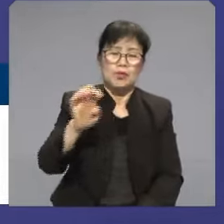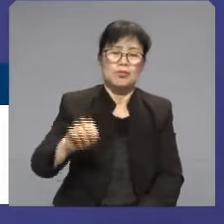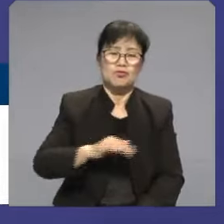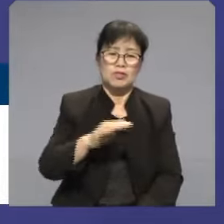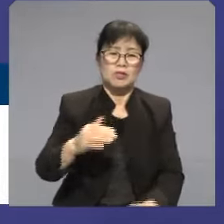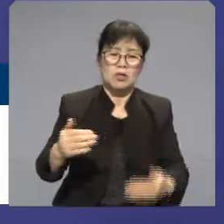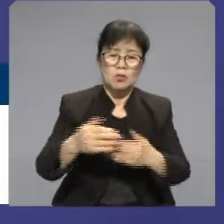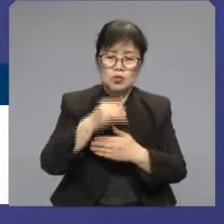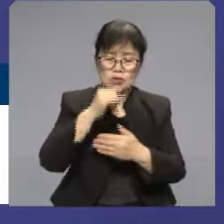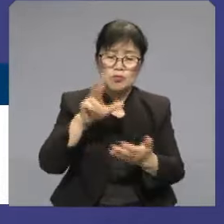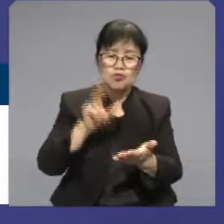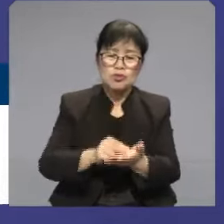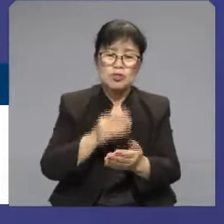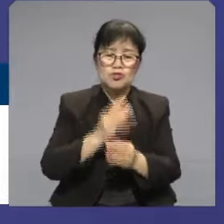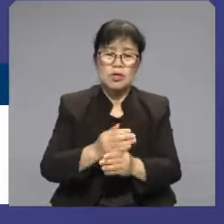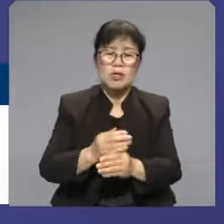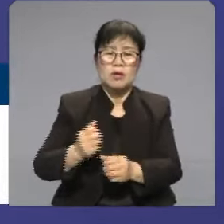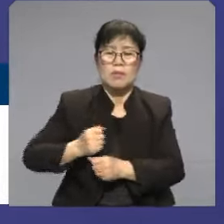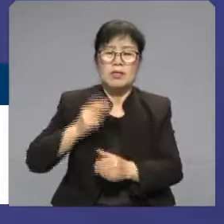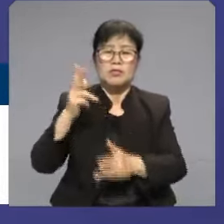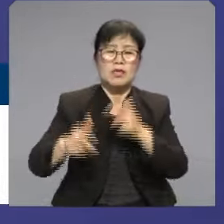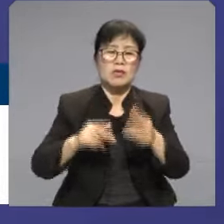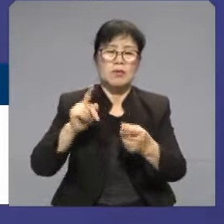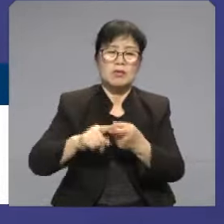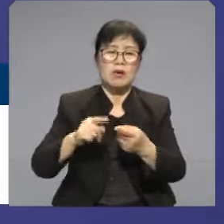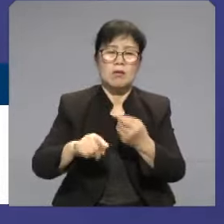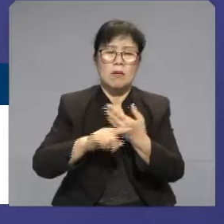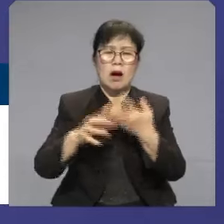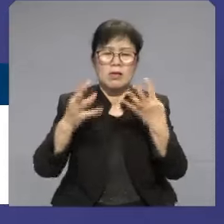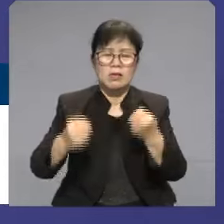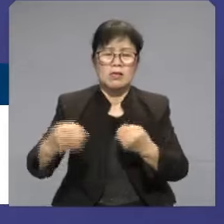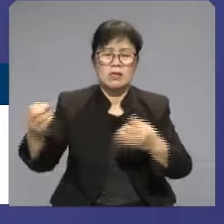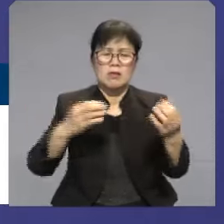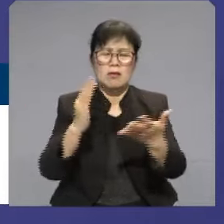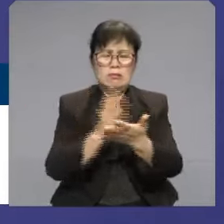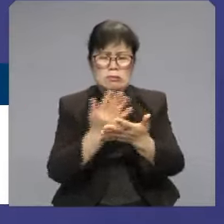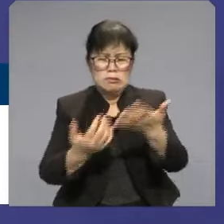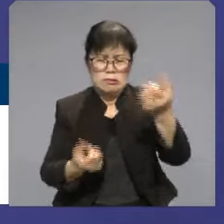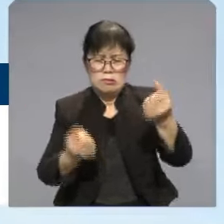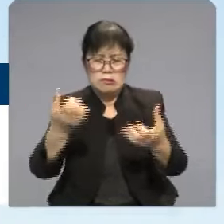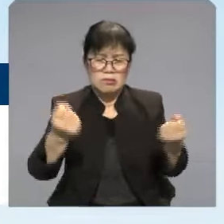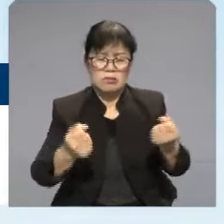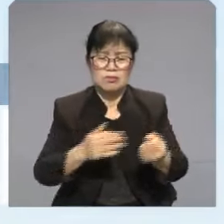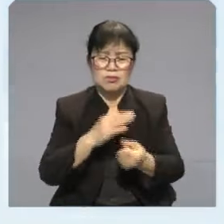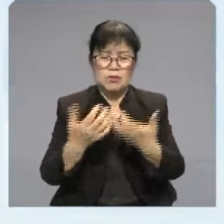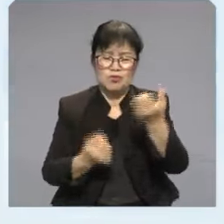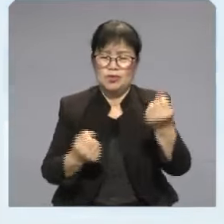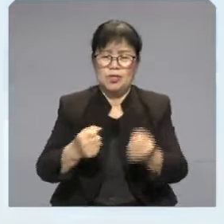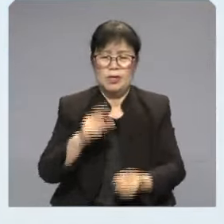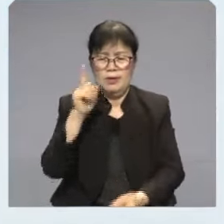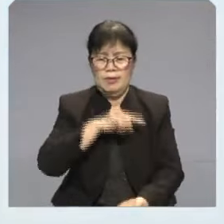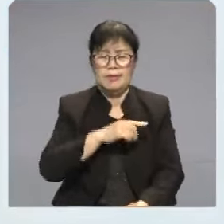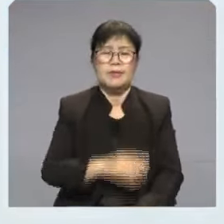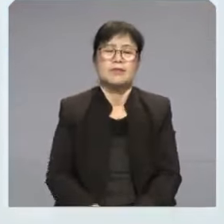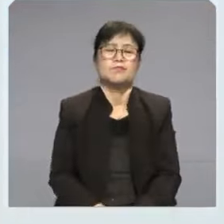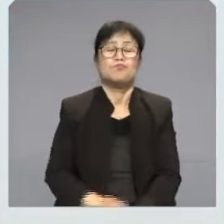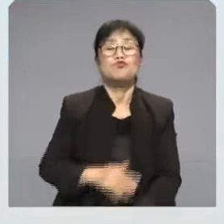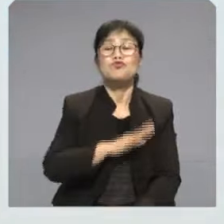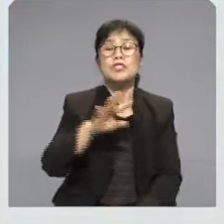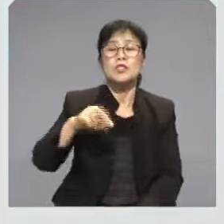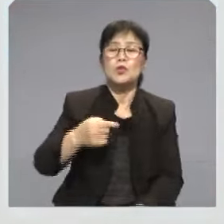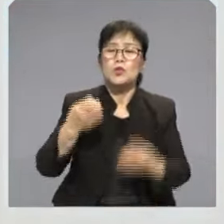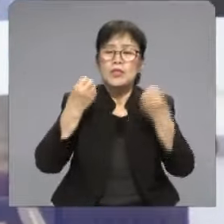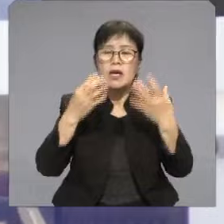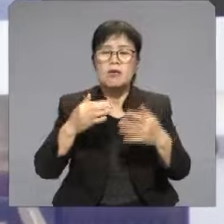c'est que nous restons trop divisés en matière d'industrie de défense. Notre fragmentation est une faiblesse. 우리에게도